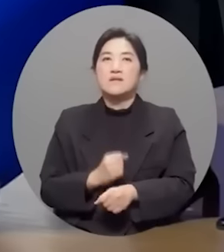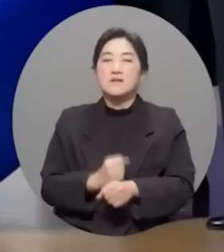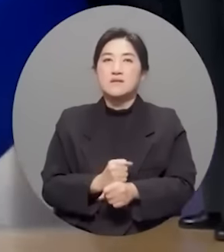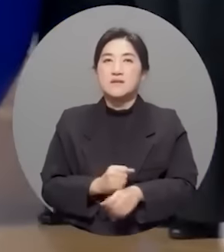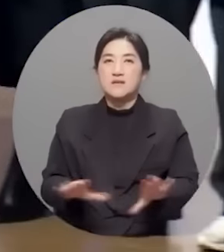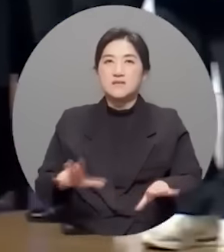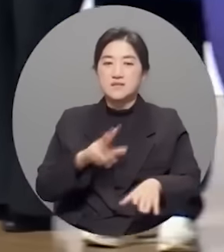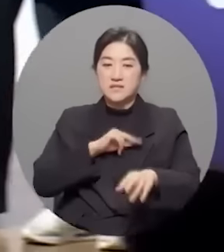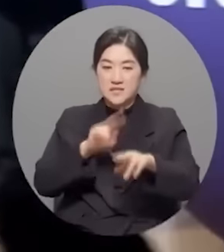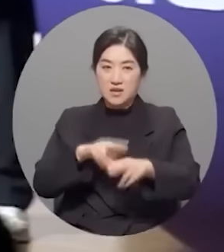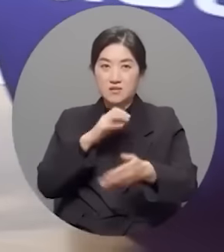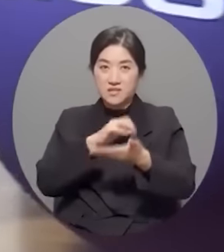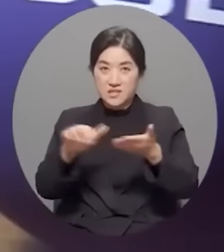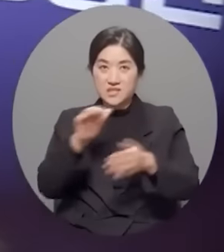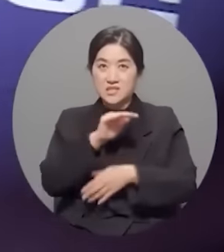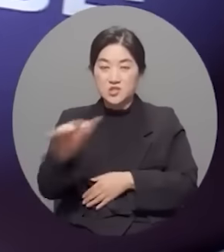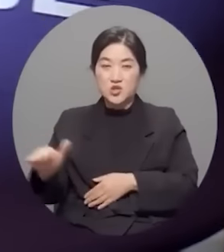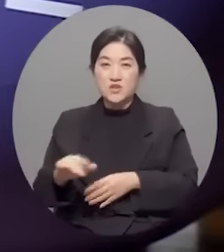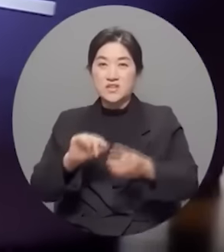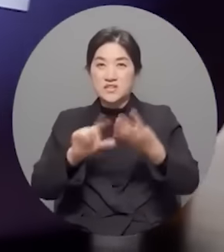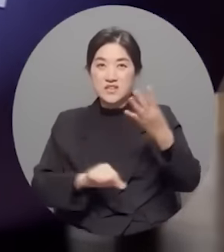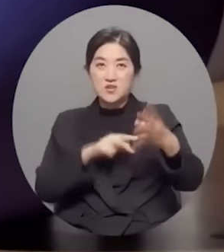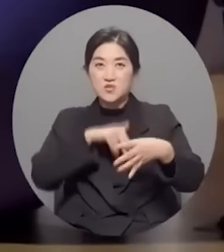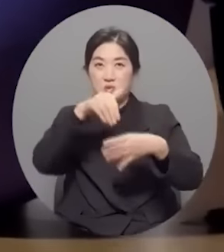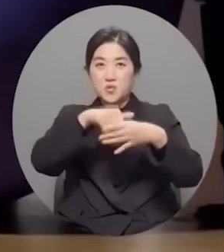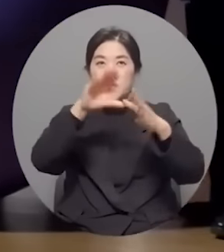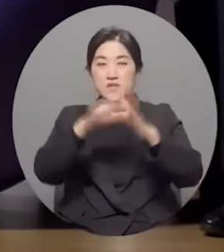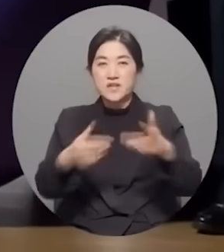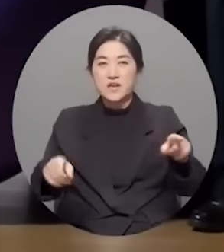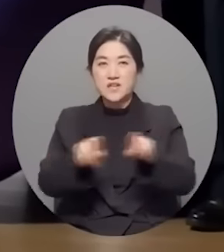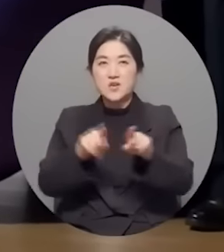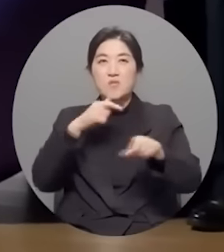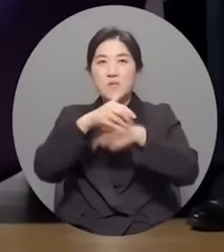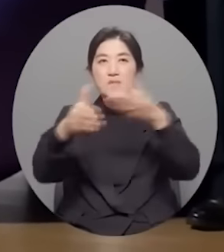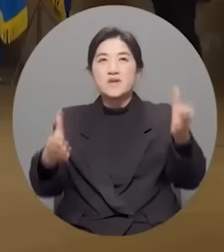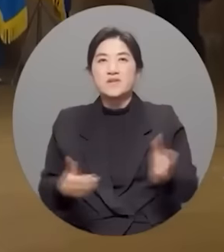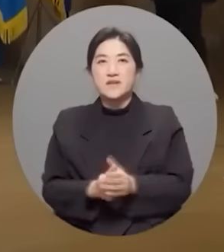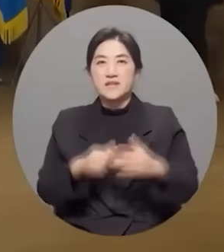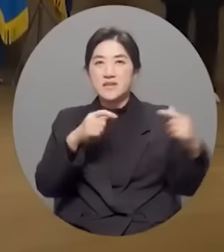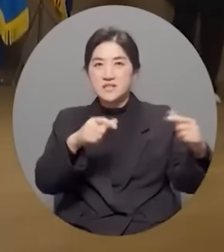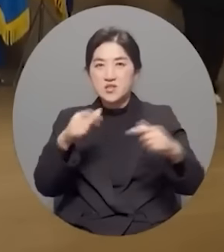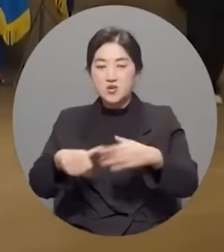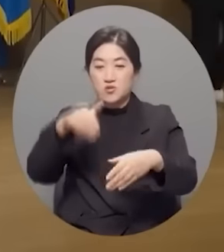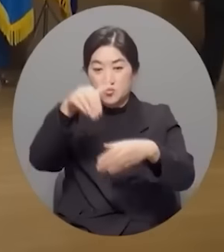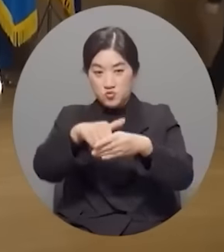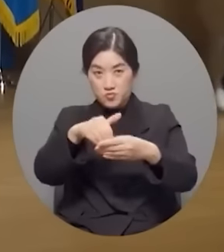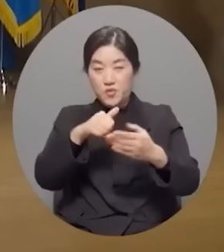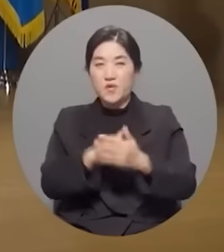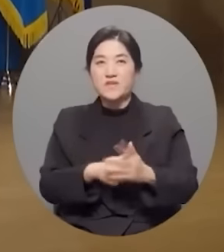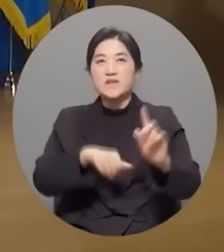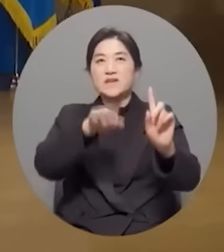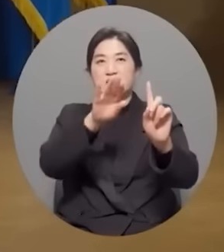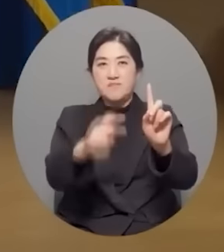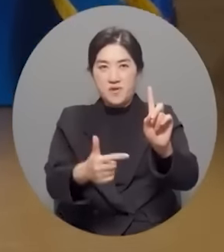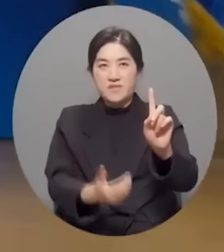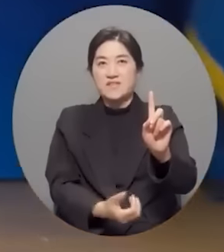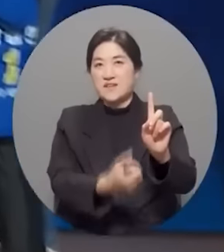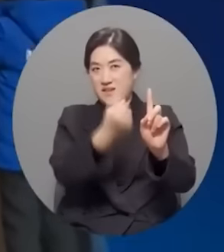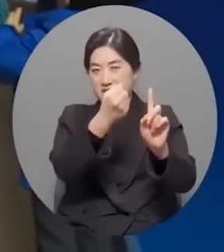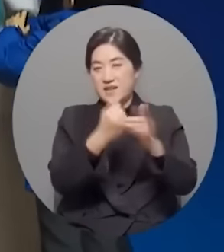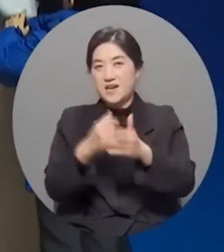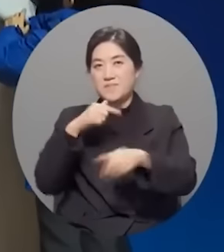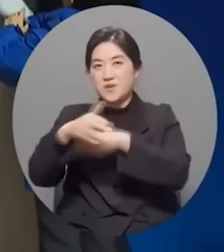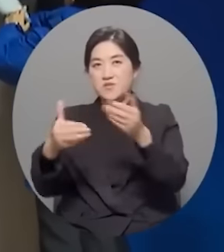의석수 기준에 따른다면 오는 4월 총선에서 더불어민주당이 지역구 투표용지에서 1번 기호를 받게 되고